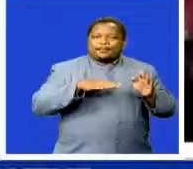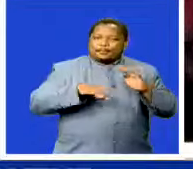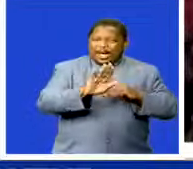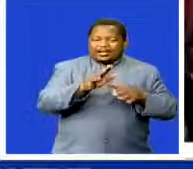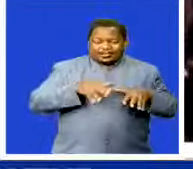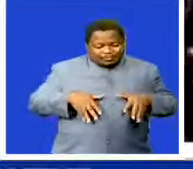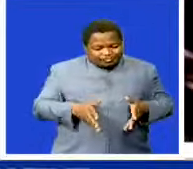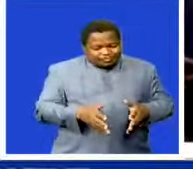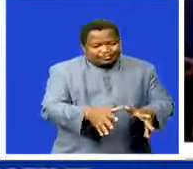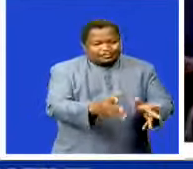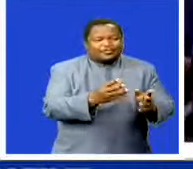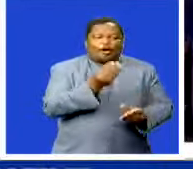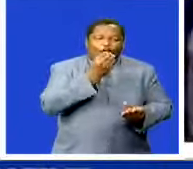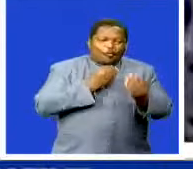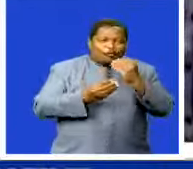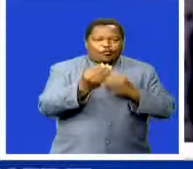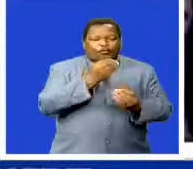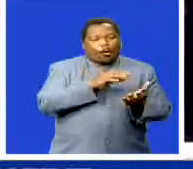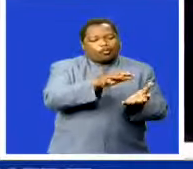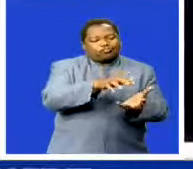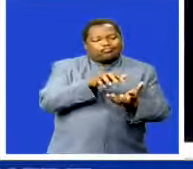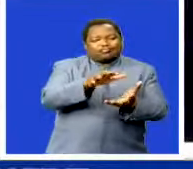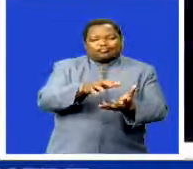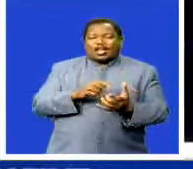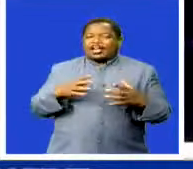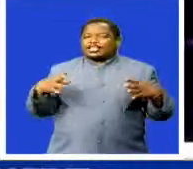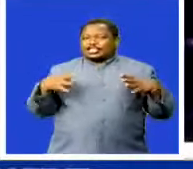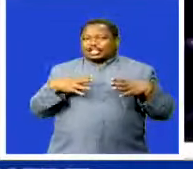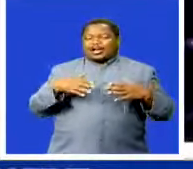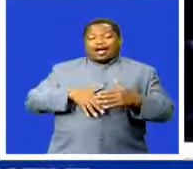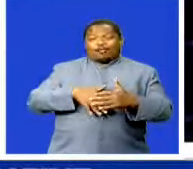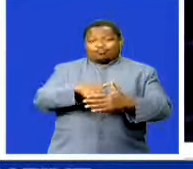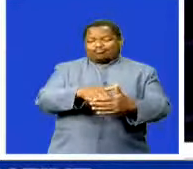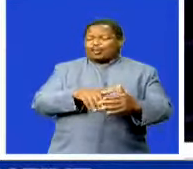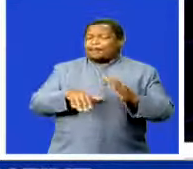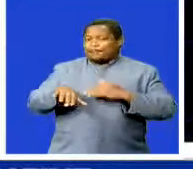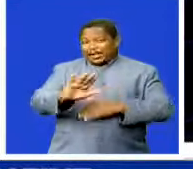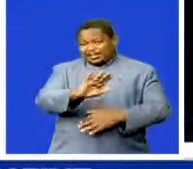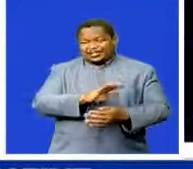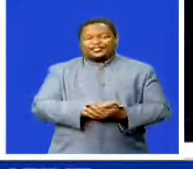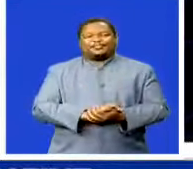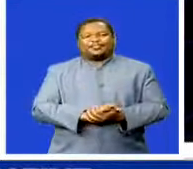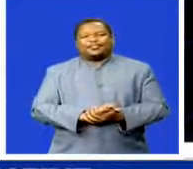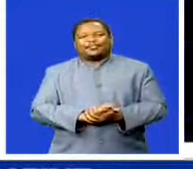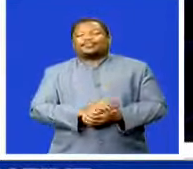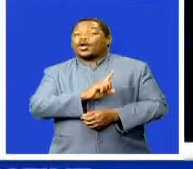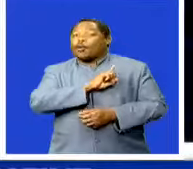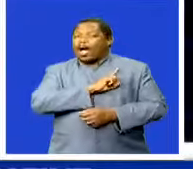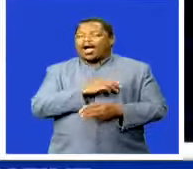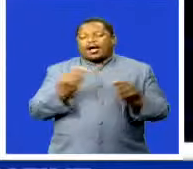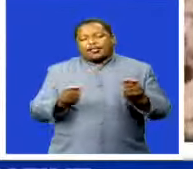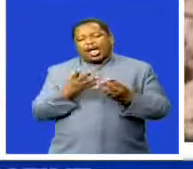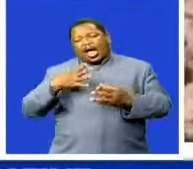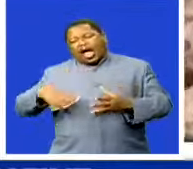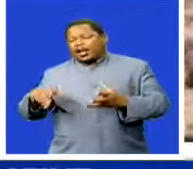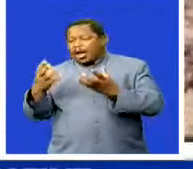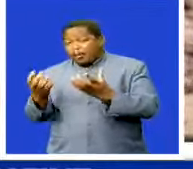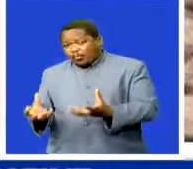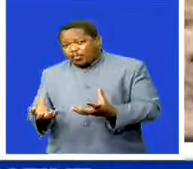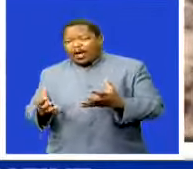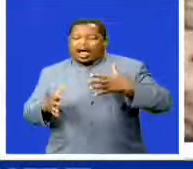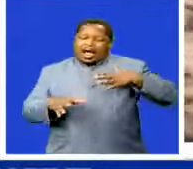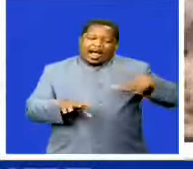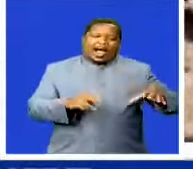letifana neligcone le-HIV nalokunye emimangweni inkundla iyinye itawuthola tibhidvo letitinkulungwane tisihlanu lo